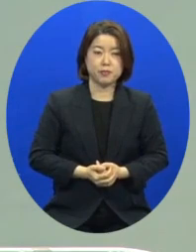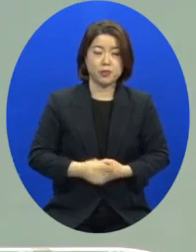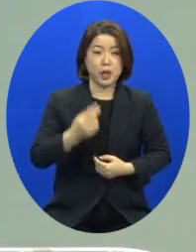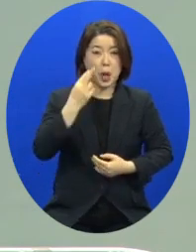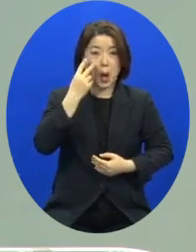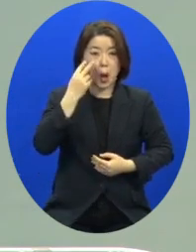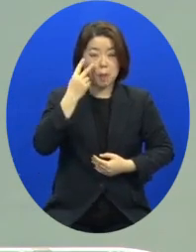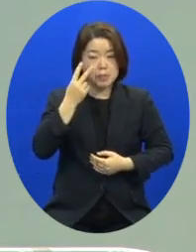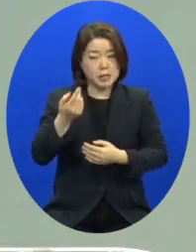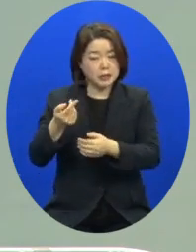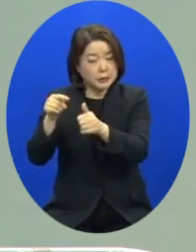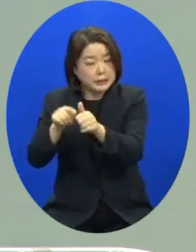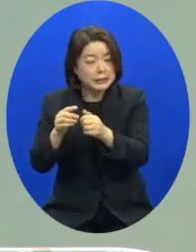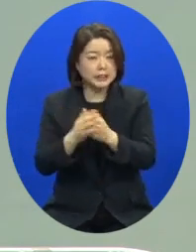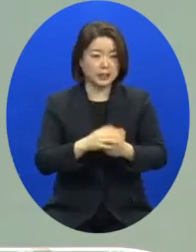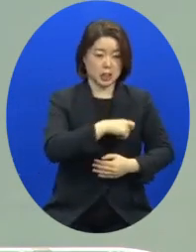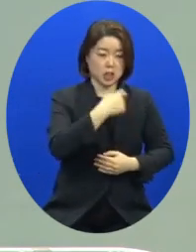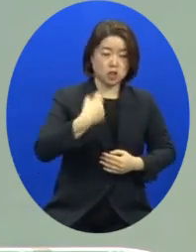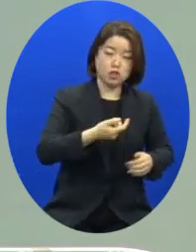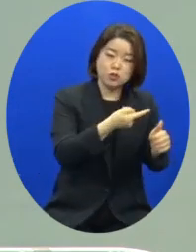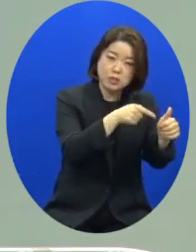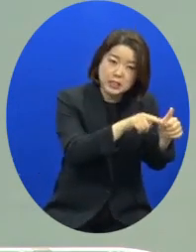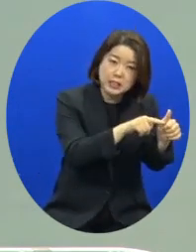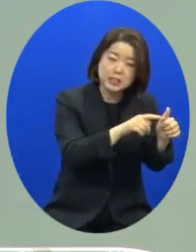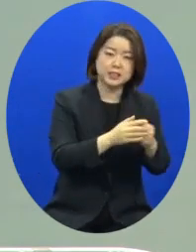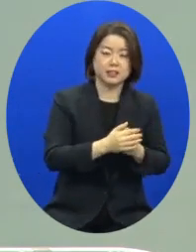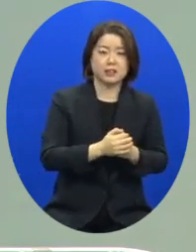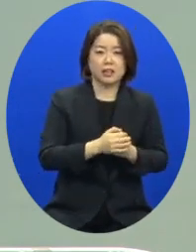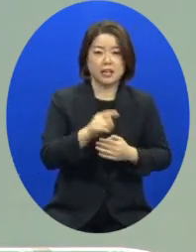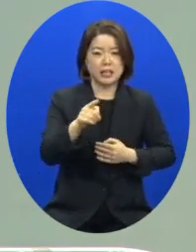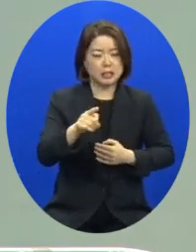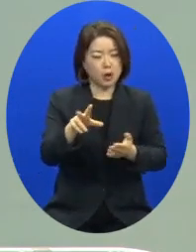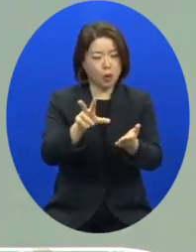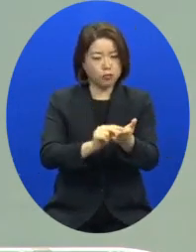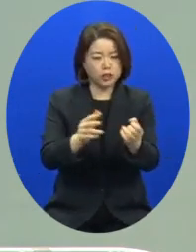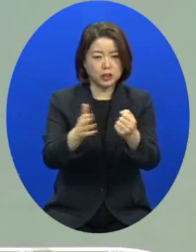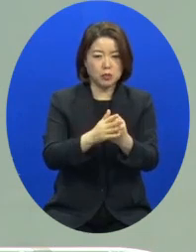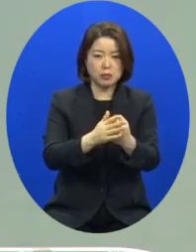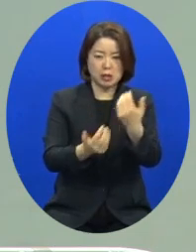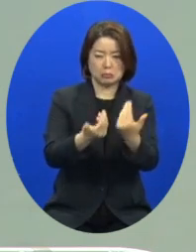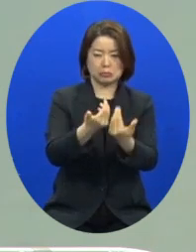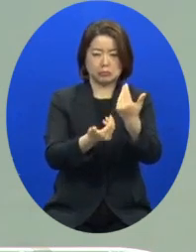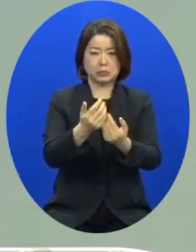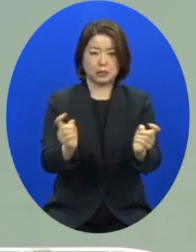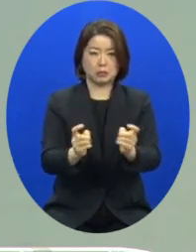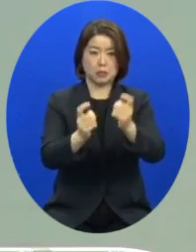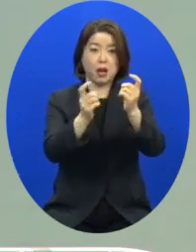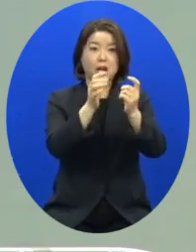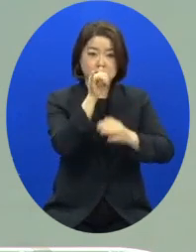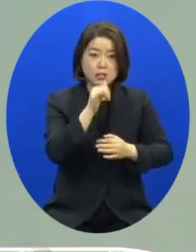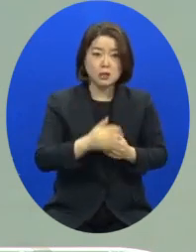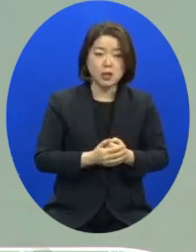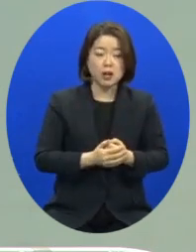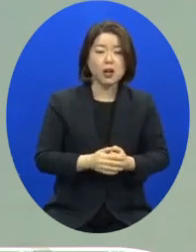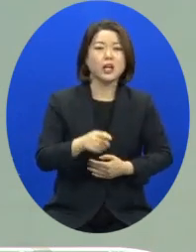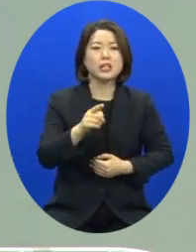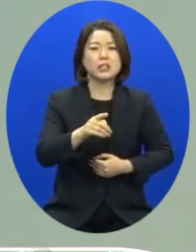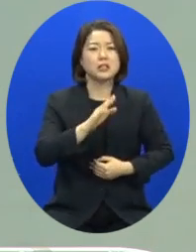미국을 의지해야 되냐, 중국을 의지해야 되냐 하는 문제로 논란이 있습니다. 이건